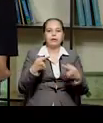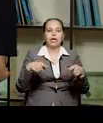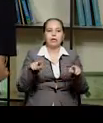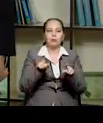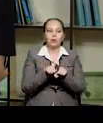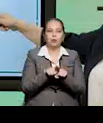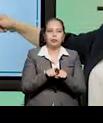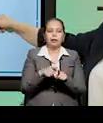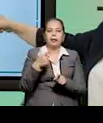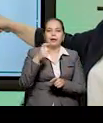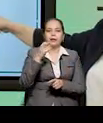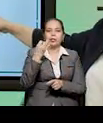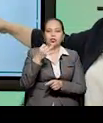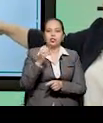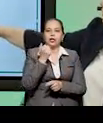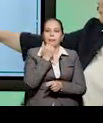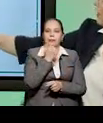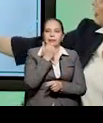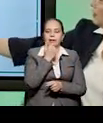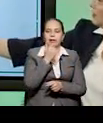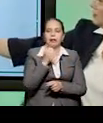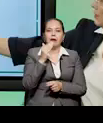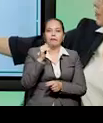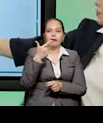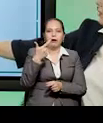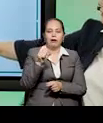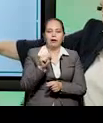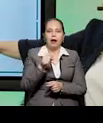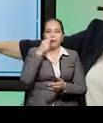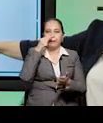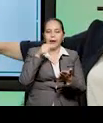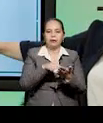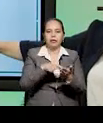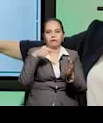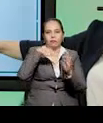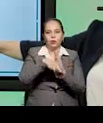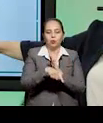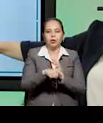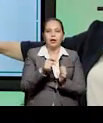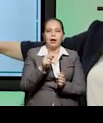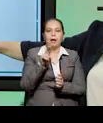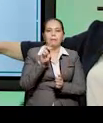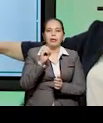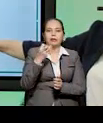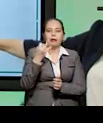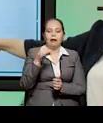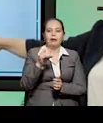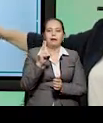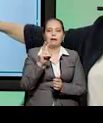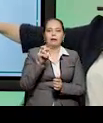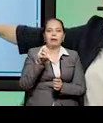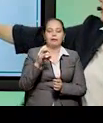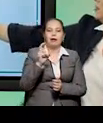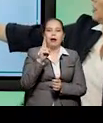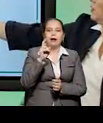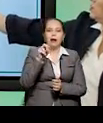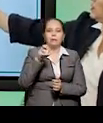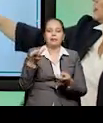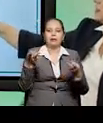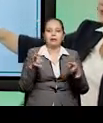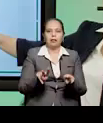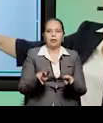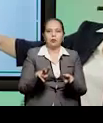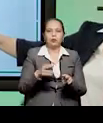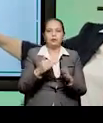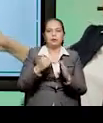Таким образом, генетический материал фага попадает внутрь бактериальной клетки, а капсид